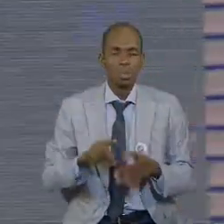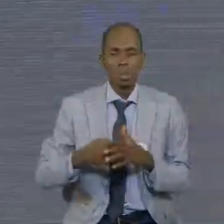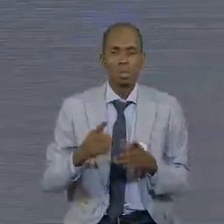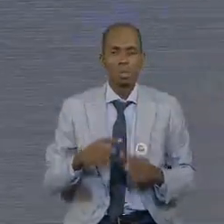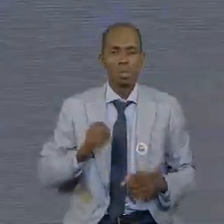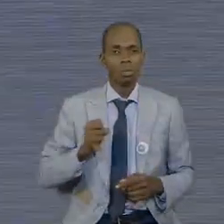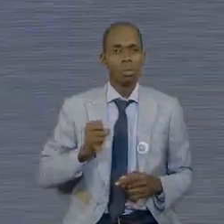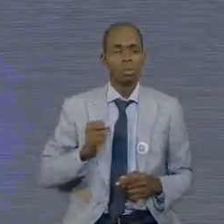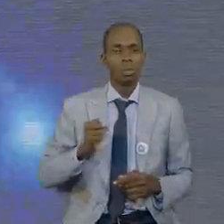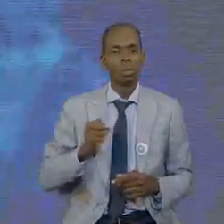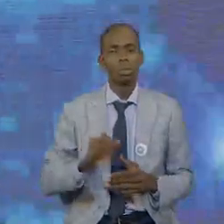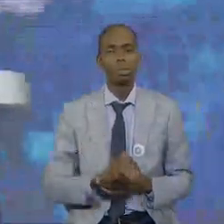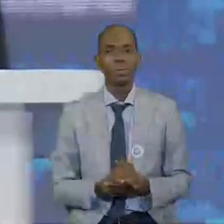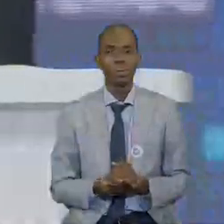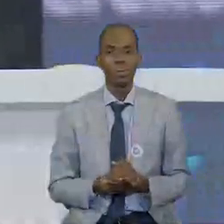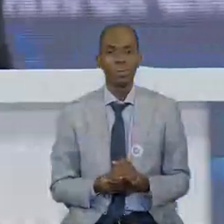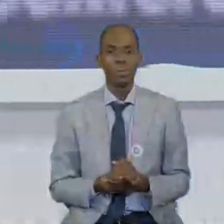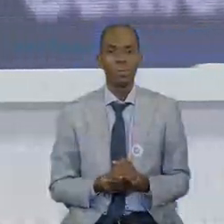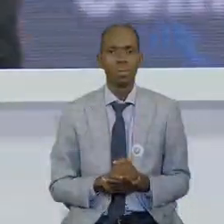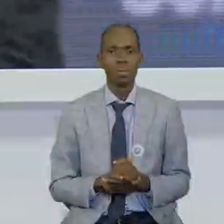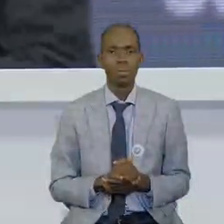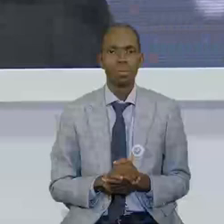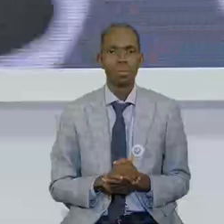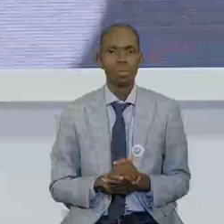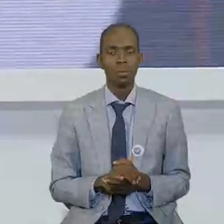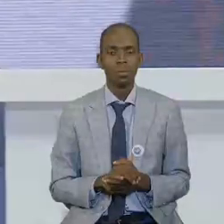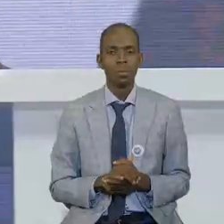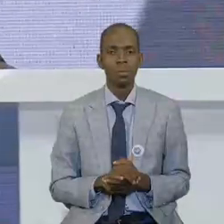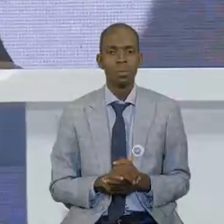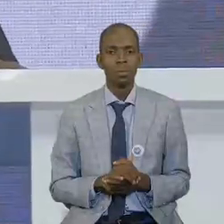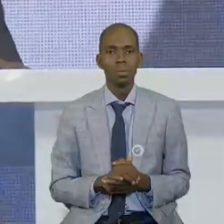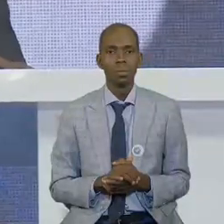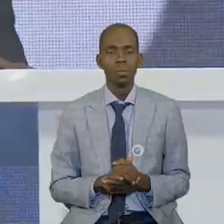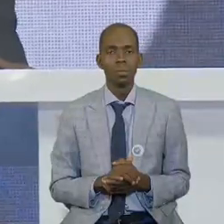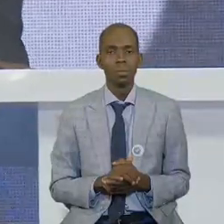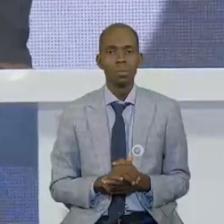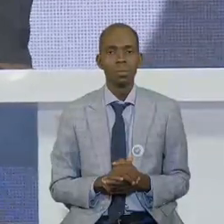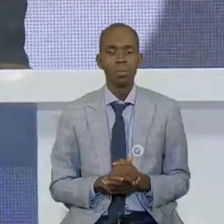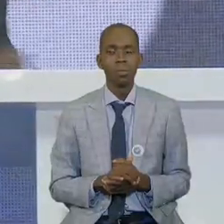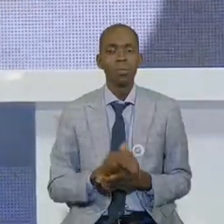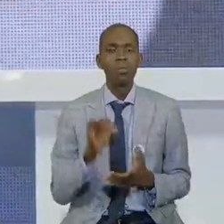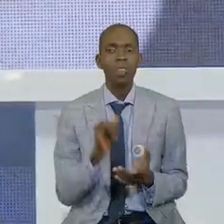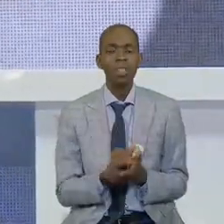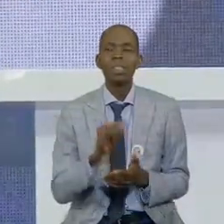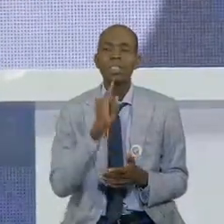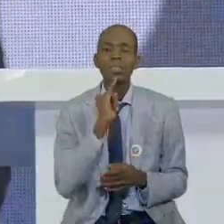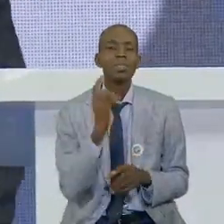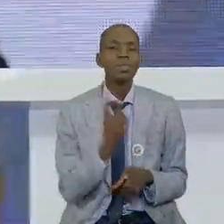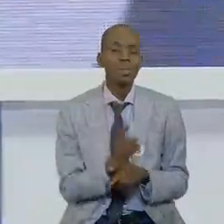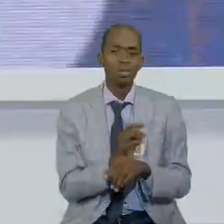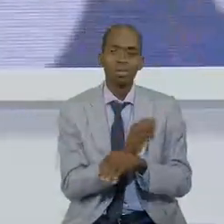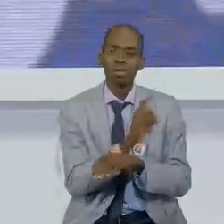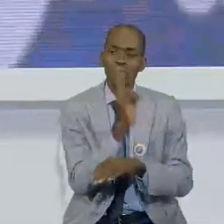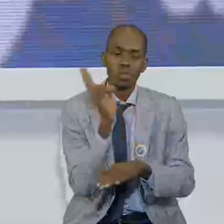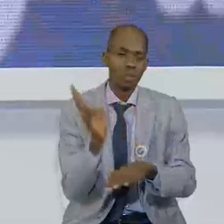habitué à la palpitation chaque fois que tu entends une mauvaise nouvelle, chaque fois que tu reçois de nouvelles nouvelles. Habitual. Et ça, c'est habituel.